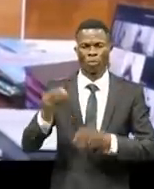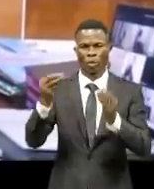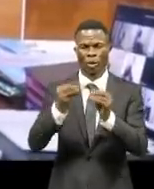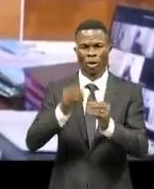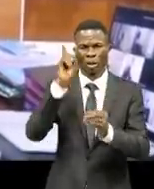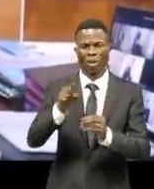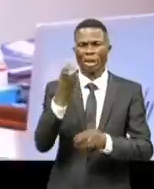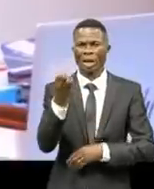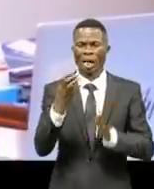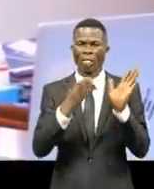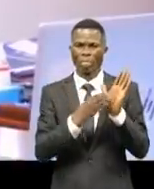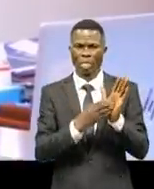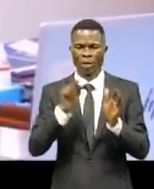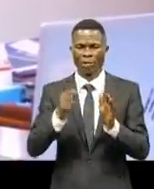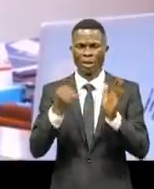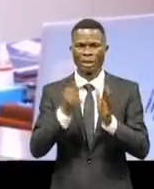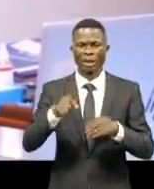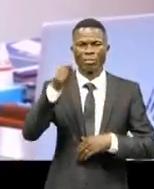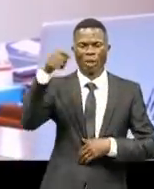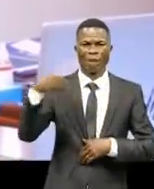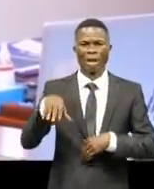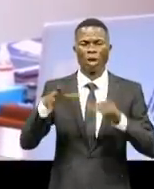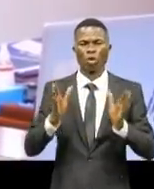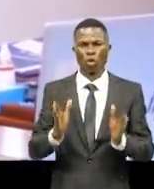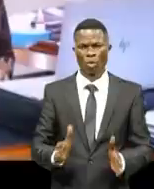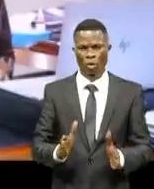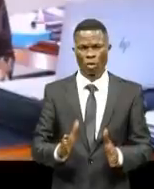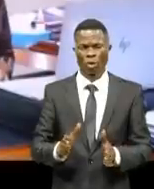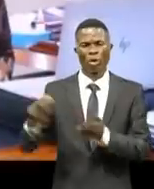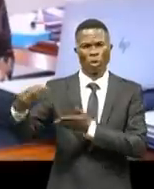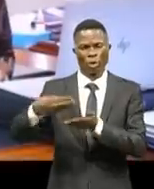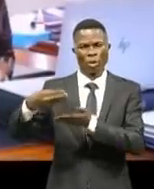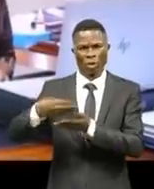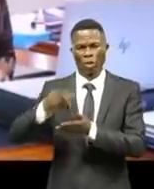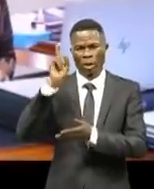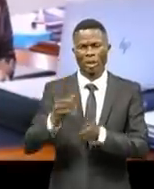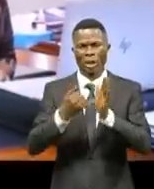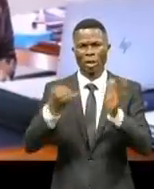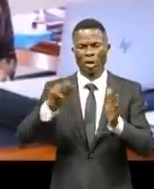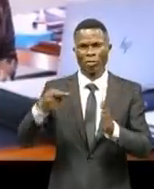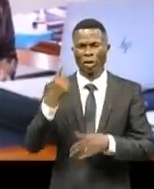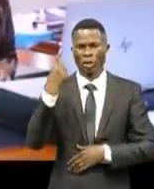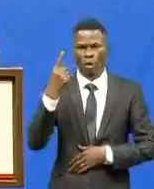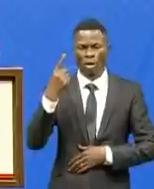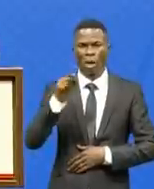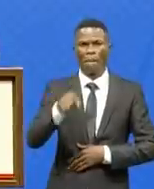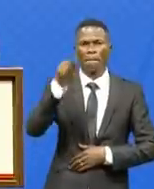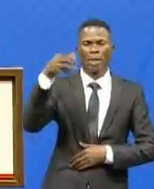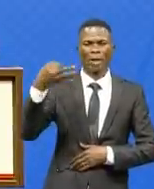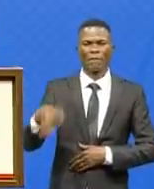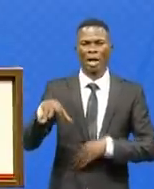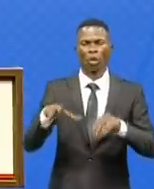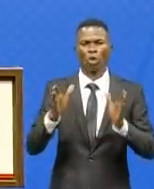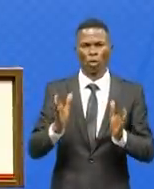de 149,6 milliards de francs congolais. Elle a mobilisé 190,1 milliards de francs